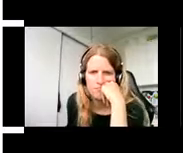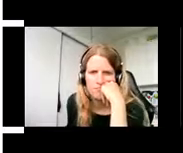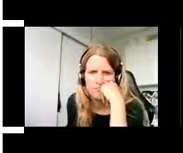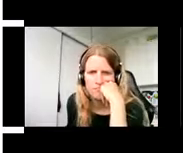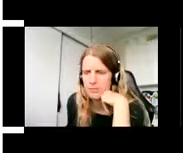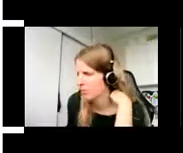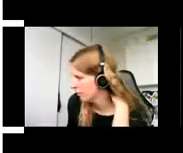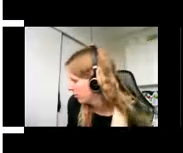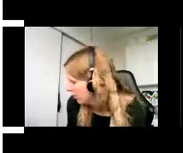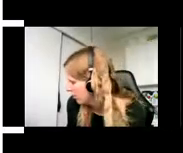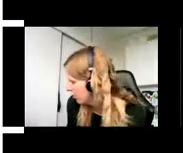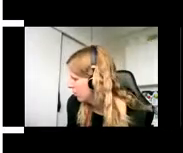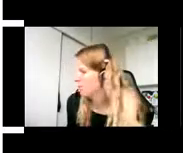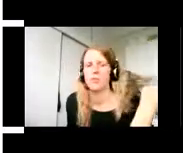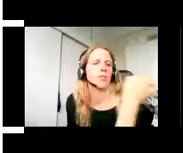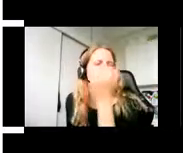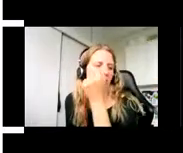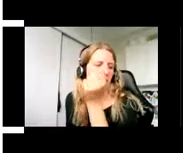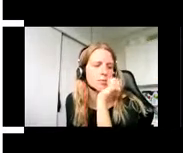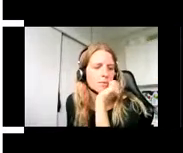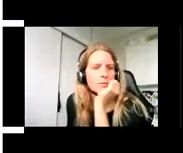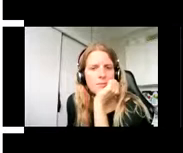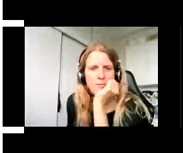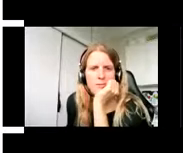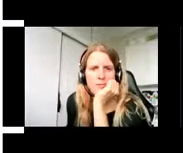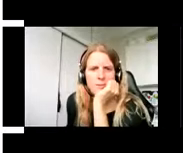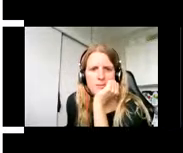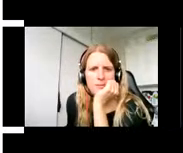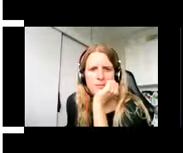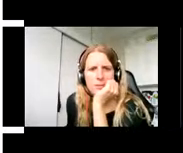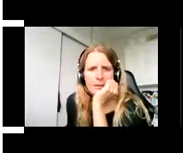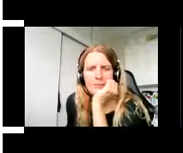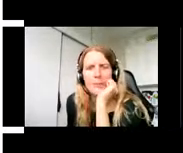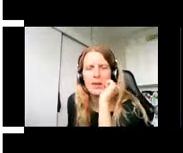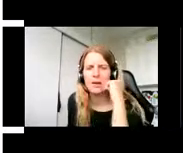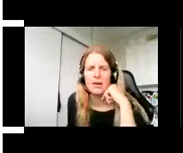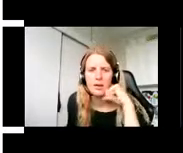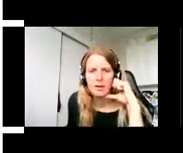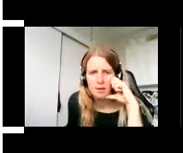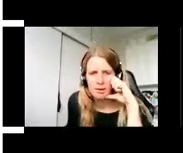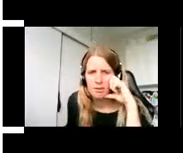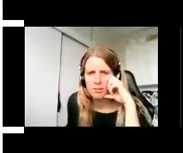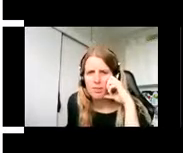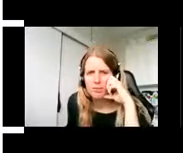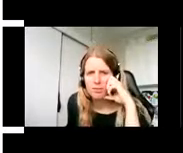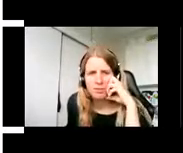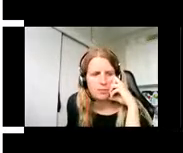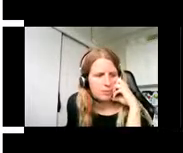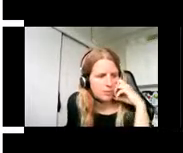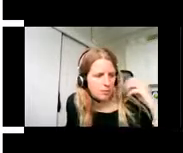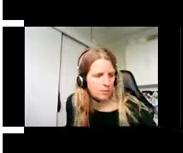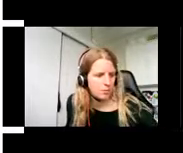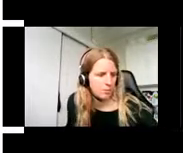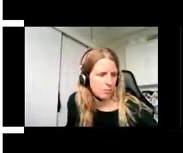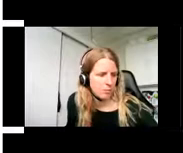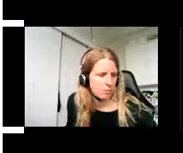ventileerde ruimtes zoveel mogelijk. En eventueel het voorzien van extra personeel, poetsvrijwilligers, dat soort mensen, oud-vrijwilligers